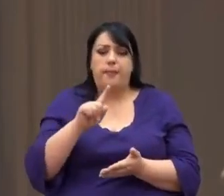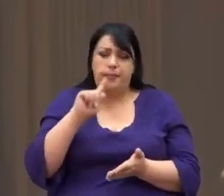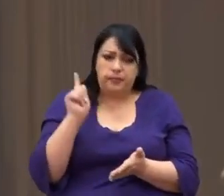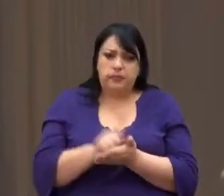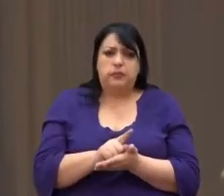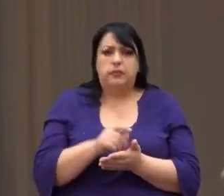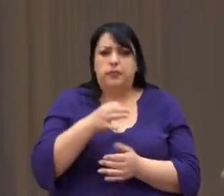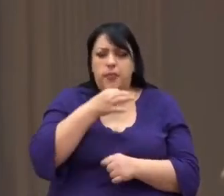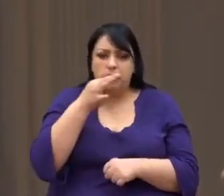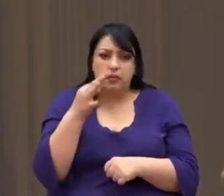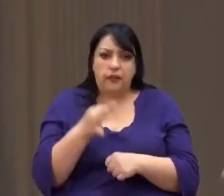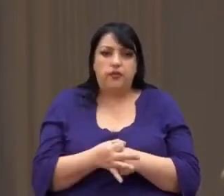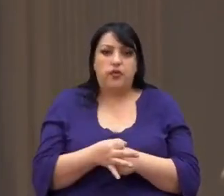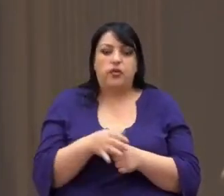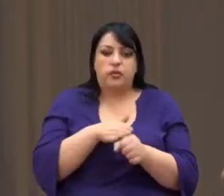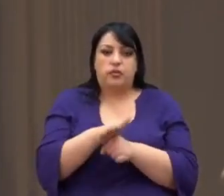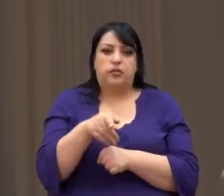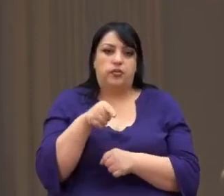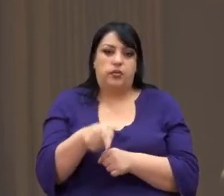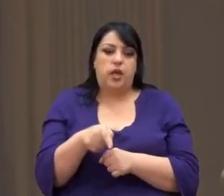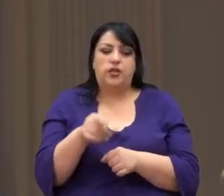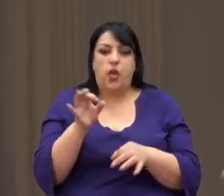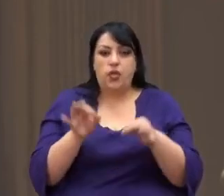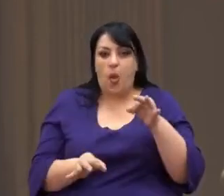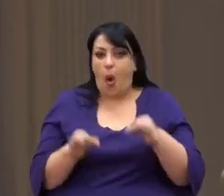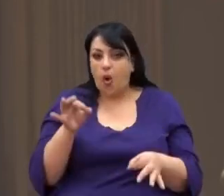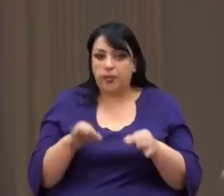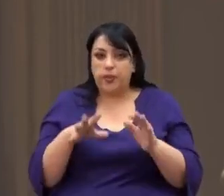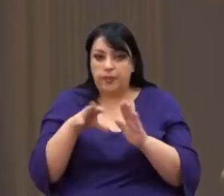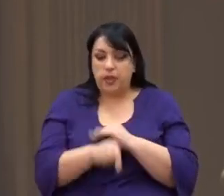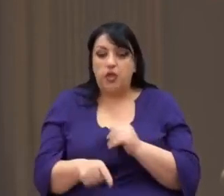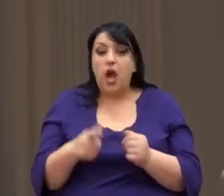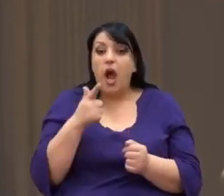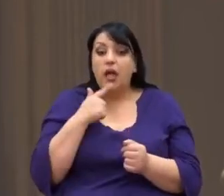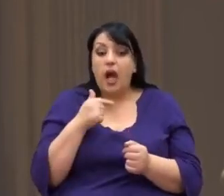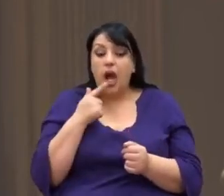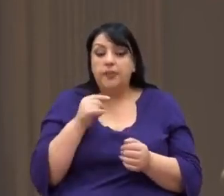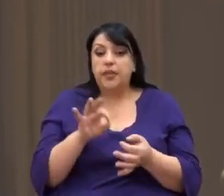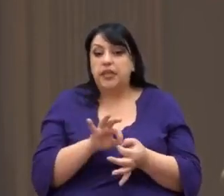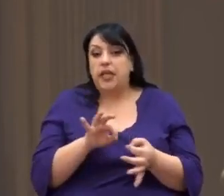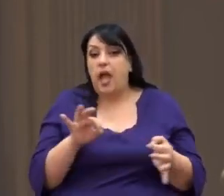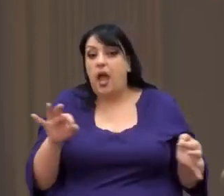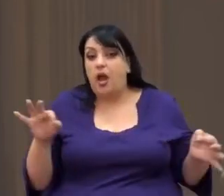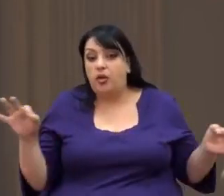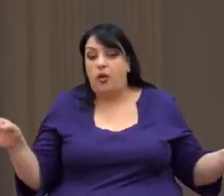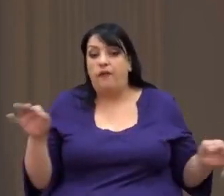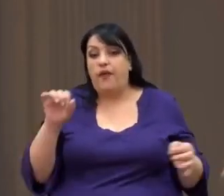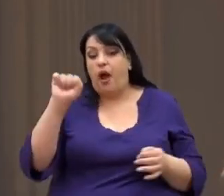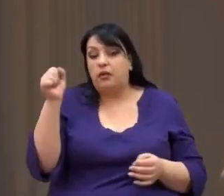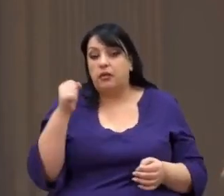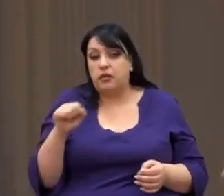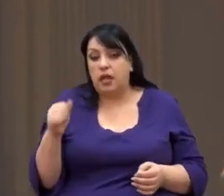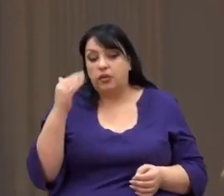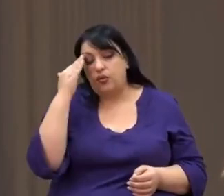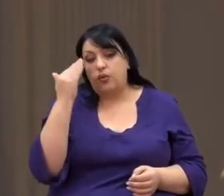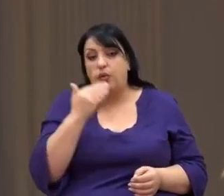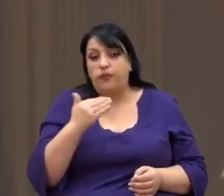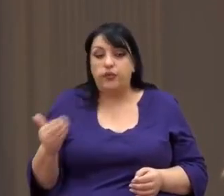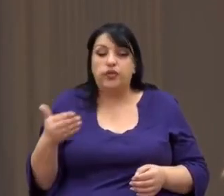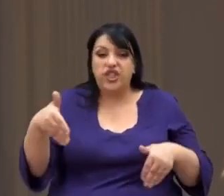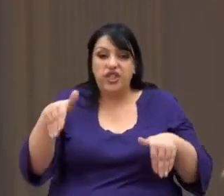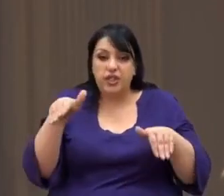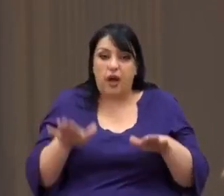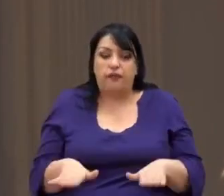այս նորմի իրացումը, այս նորմում կարմիր թելով անցնում է Արցախի ժողովրդի ինքնորոշման